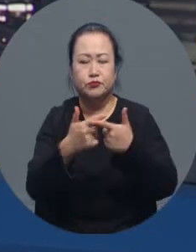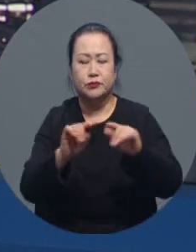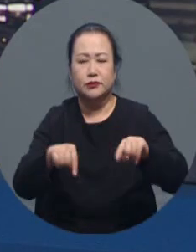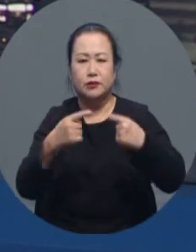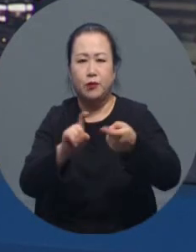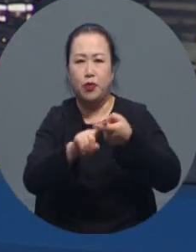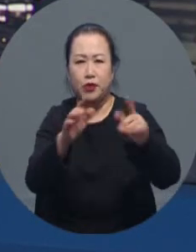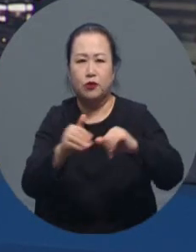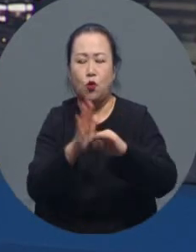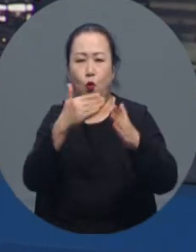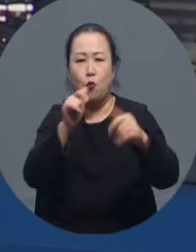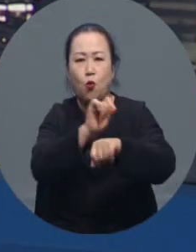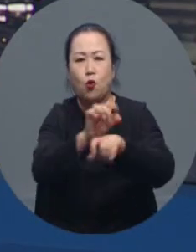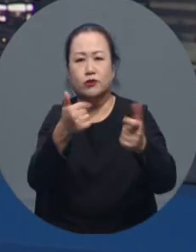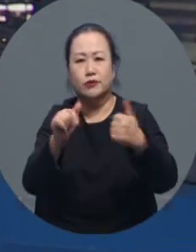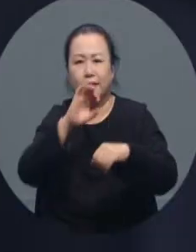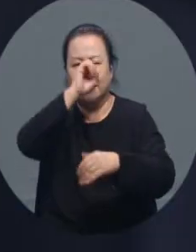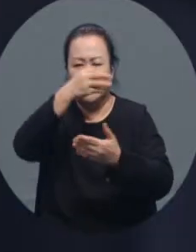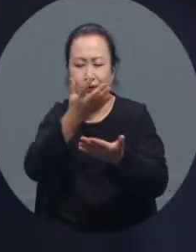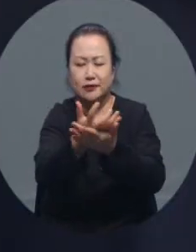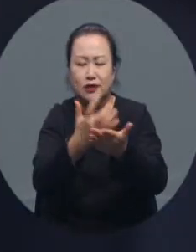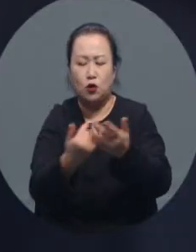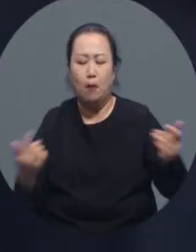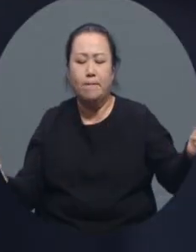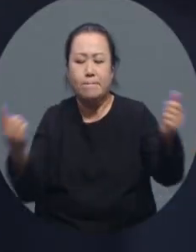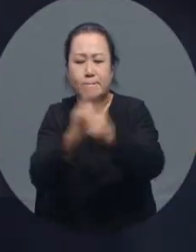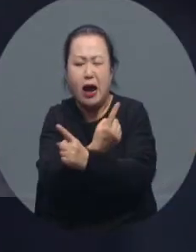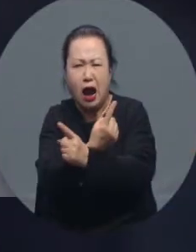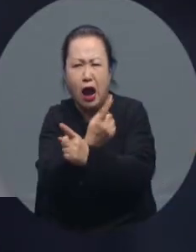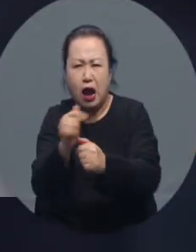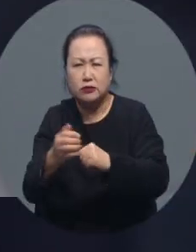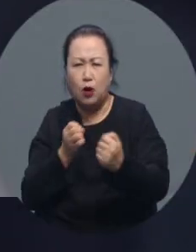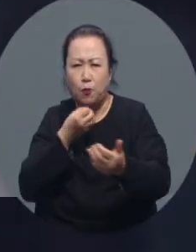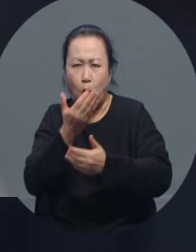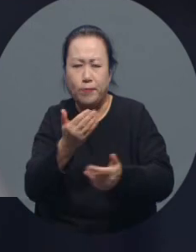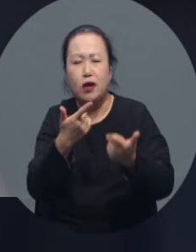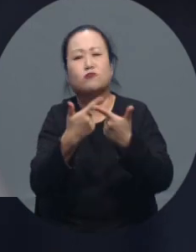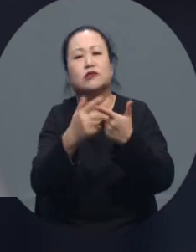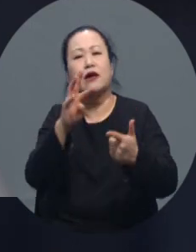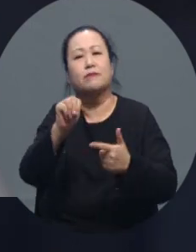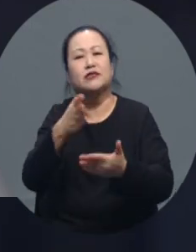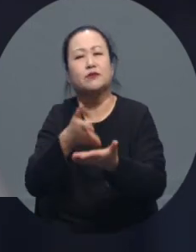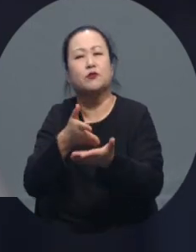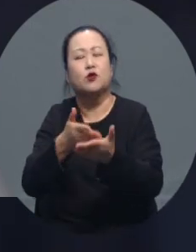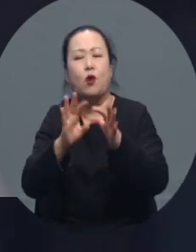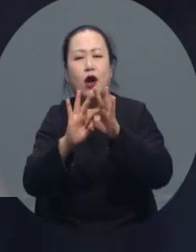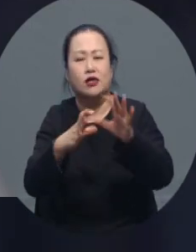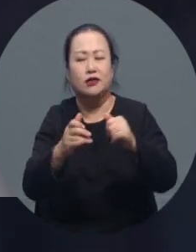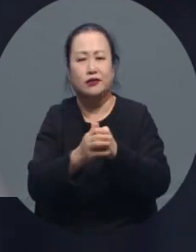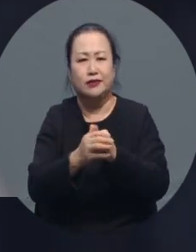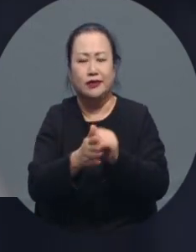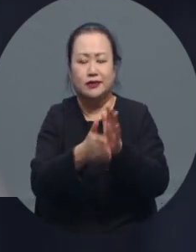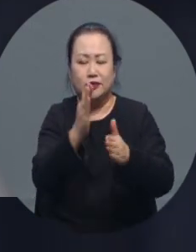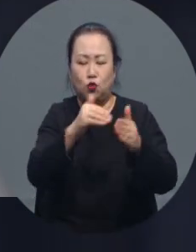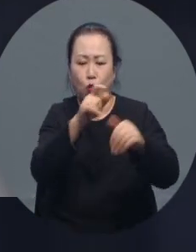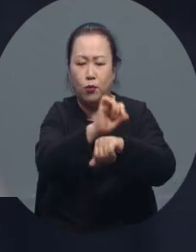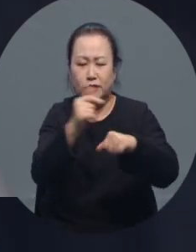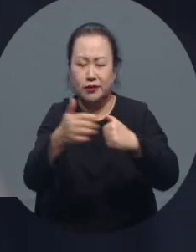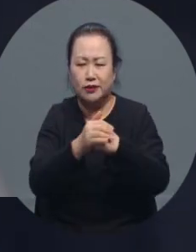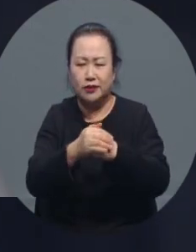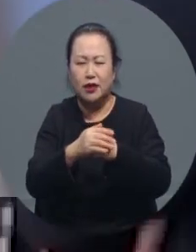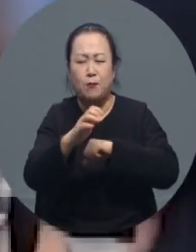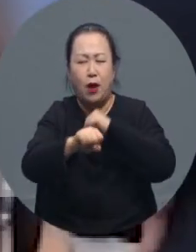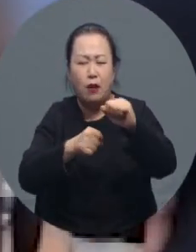부산 참여연대는 공무원들의 예산자료 바꿔치기 행태를 고발한 부산 MBC 보도와 관련해 시 공무원들이